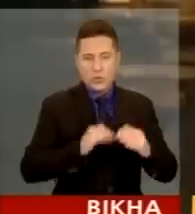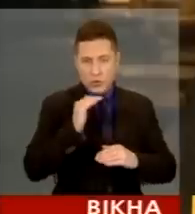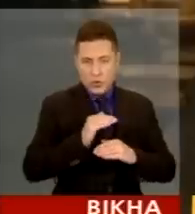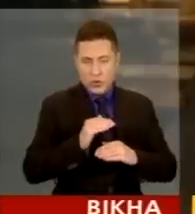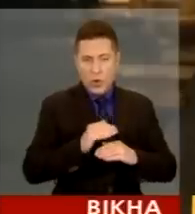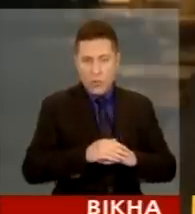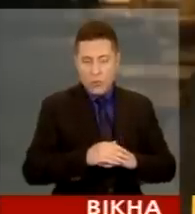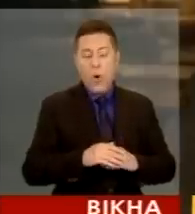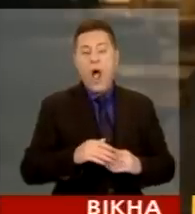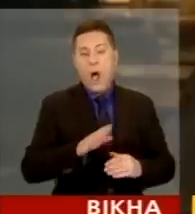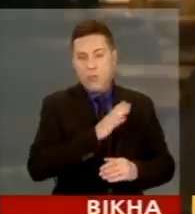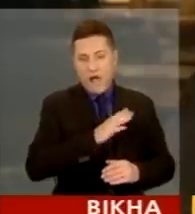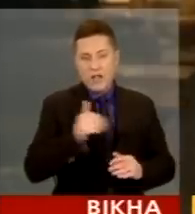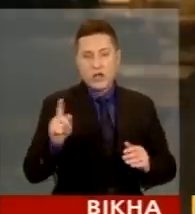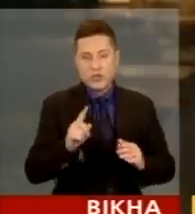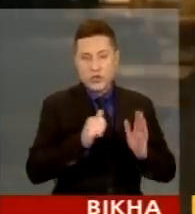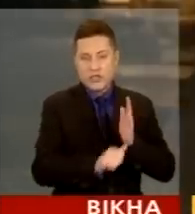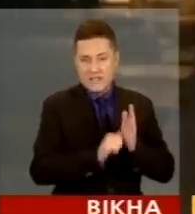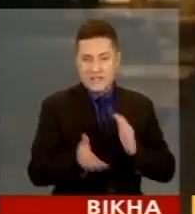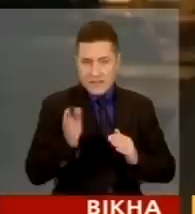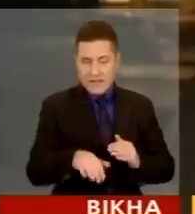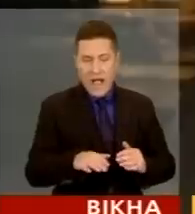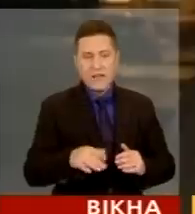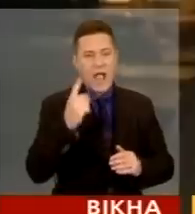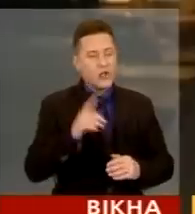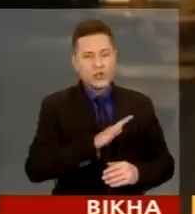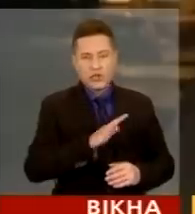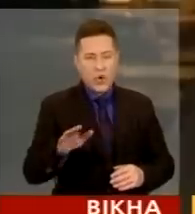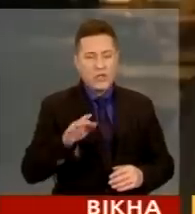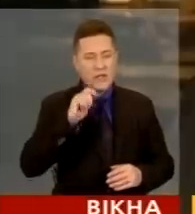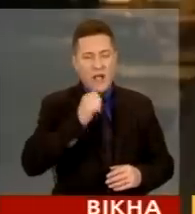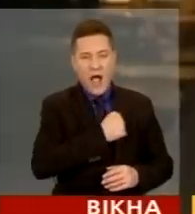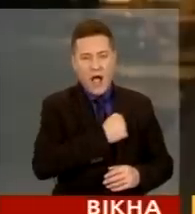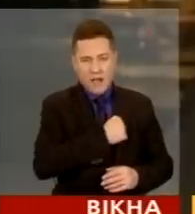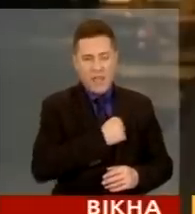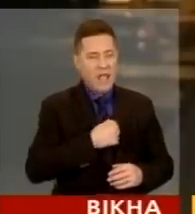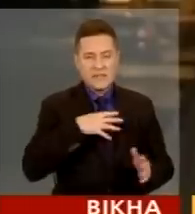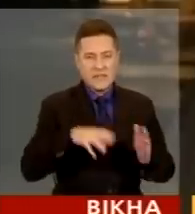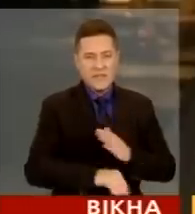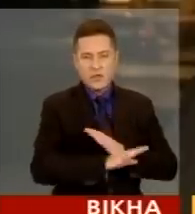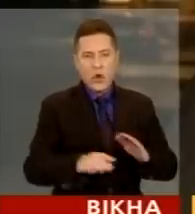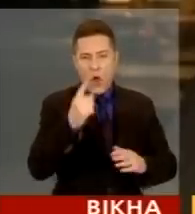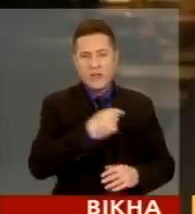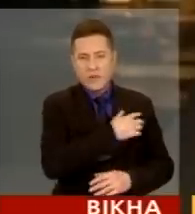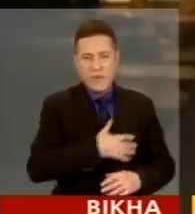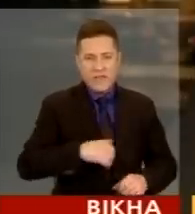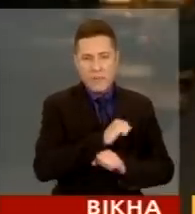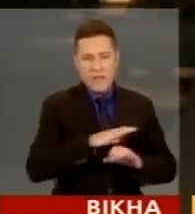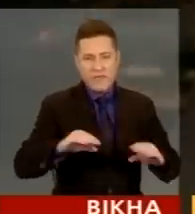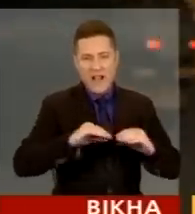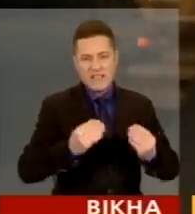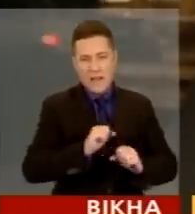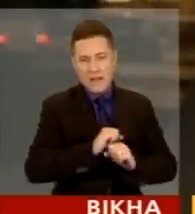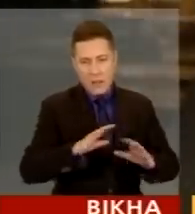60. Тільки жоден український армієць не загинув, і тільки одного поранено, він підірвався на міні. Українські силовики кажуть,